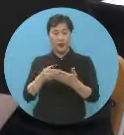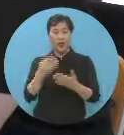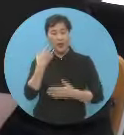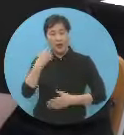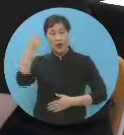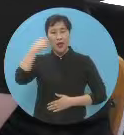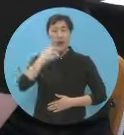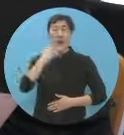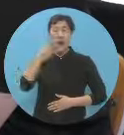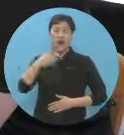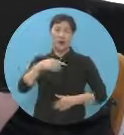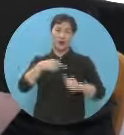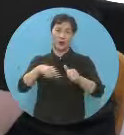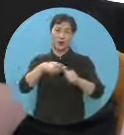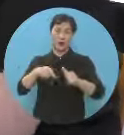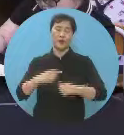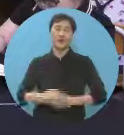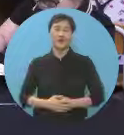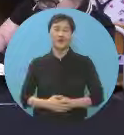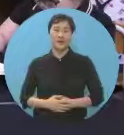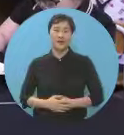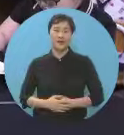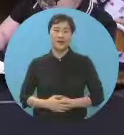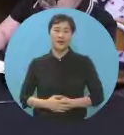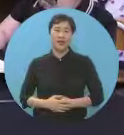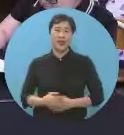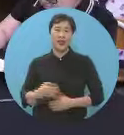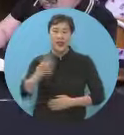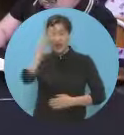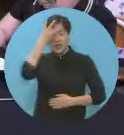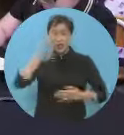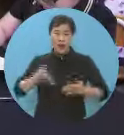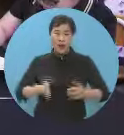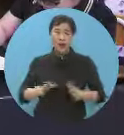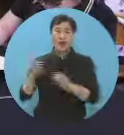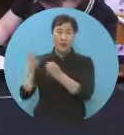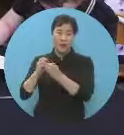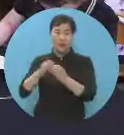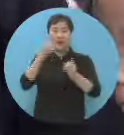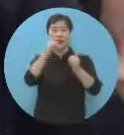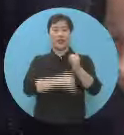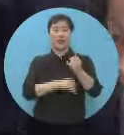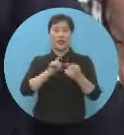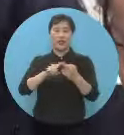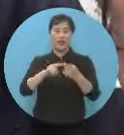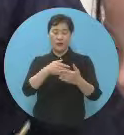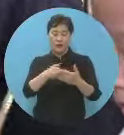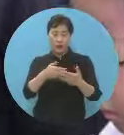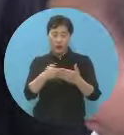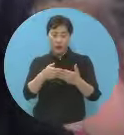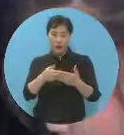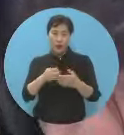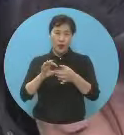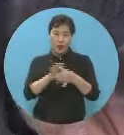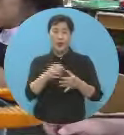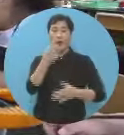가르치는 수목 놀이교실. 예향의 전통과 역사성을 수목화를 통해 배우는 소중한 기회가 되고